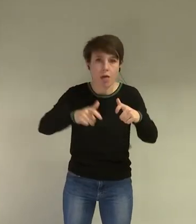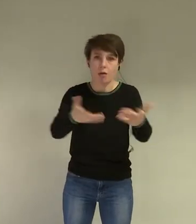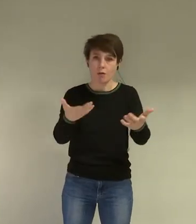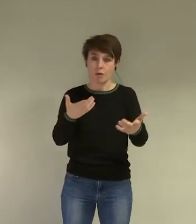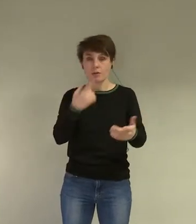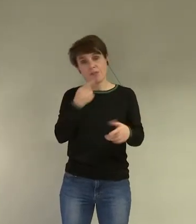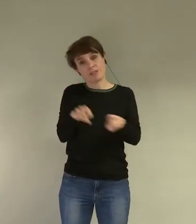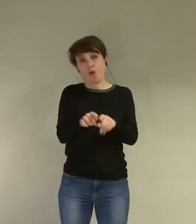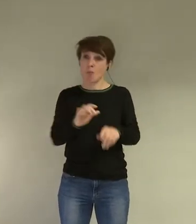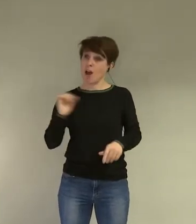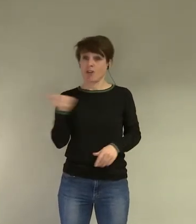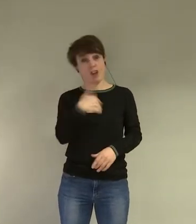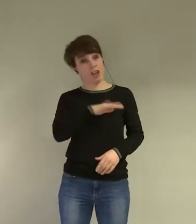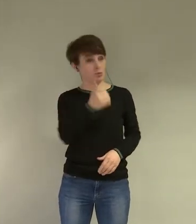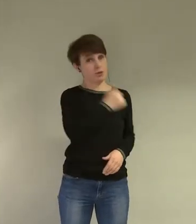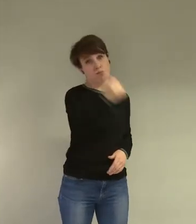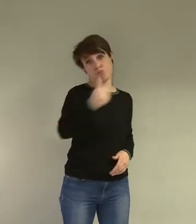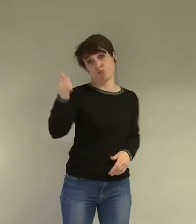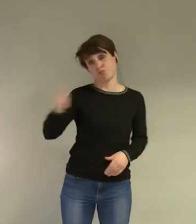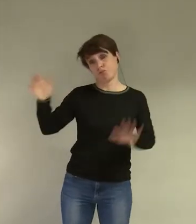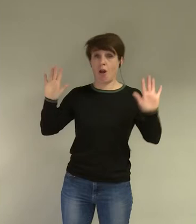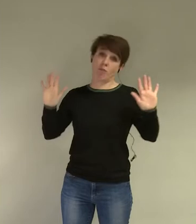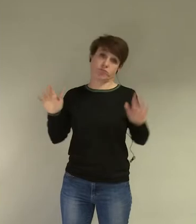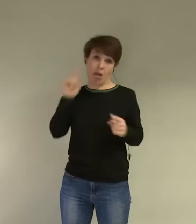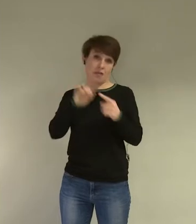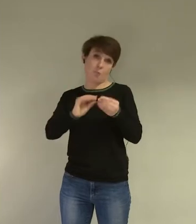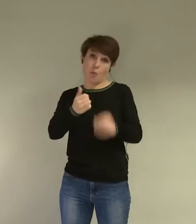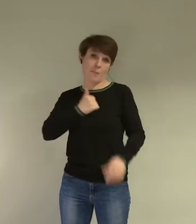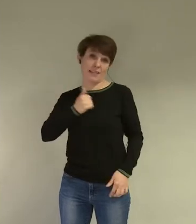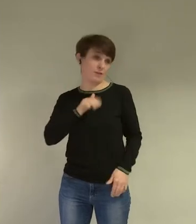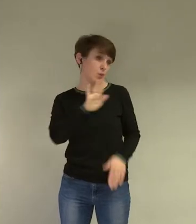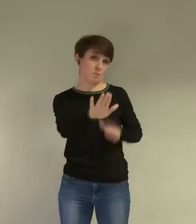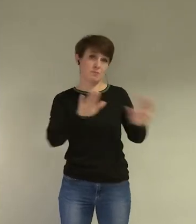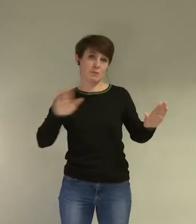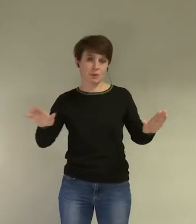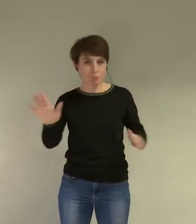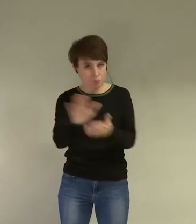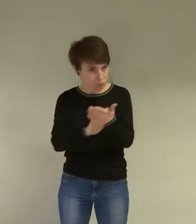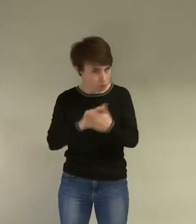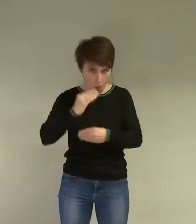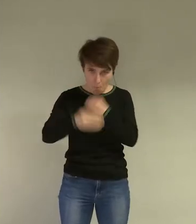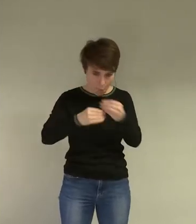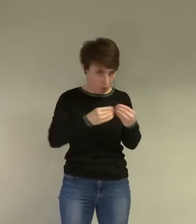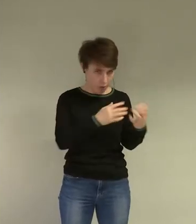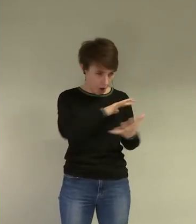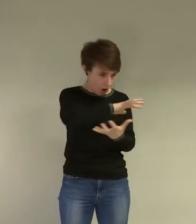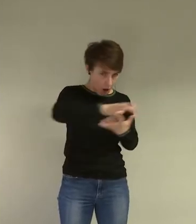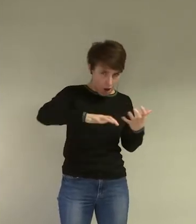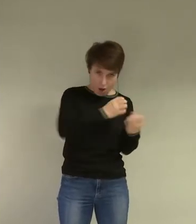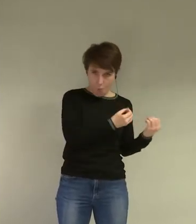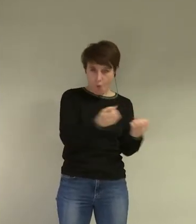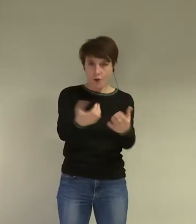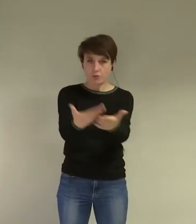arrive qui fait peser sur ses seules épaules de l'individu est d ordre du monde après tout comme on sait tous